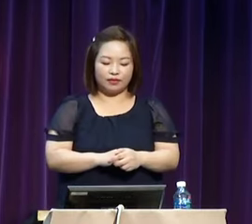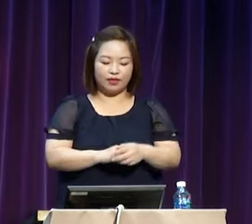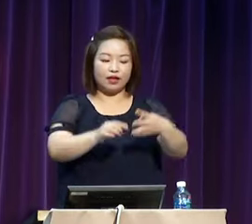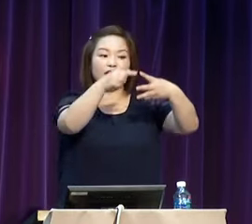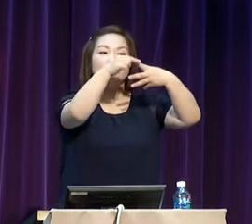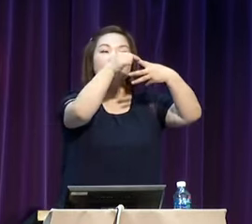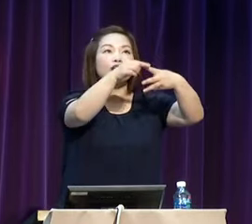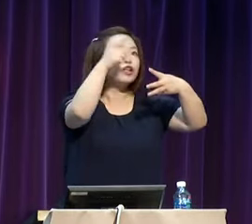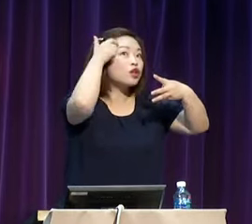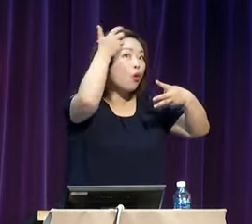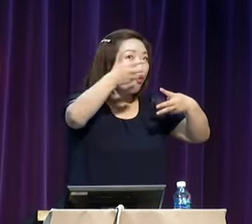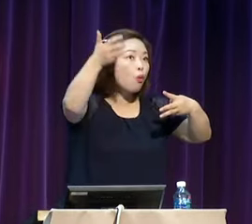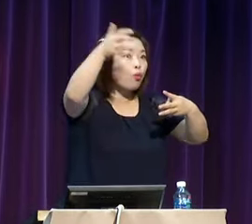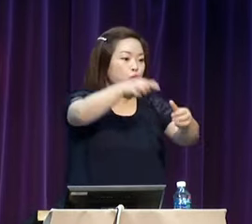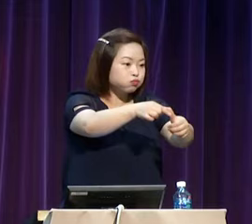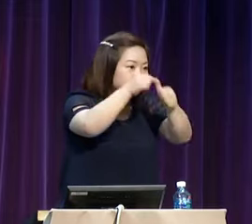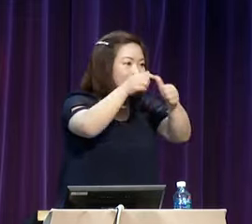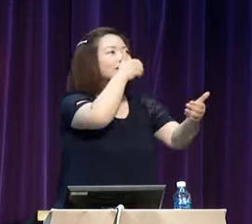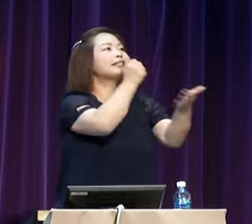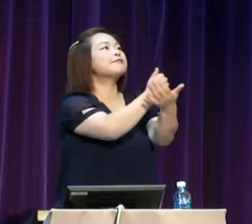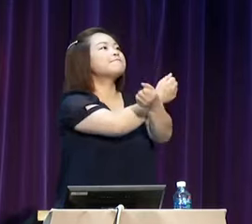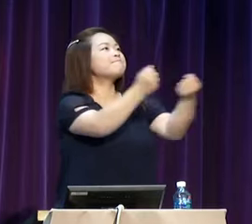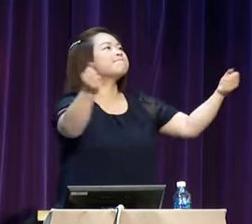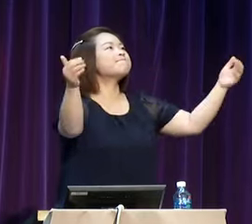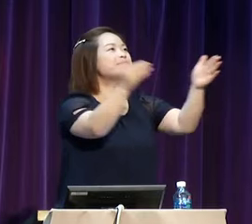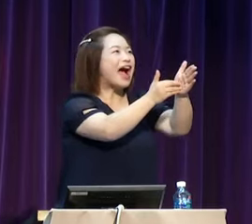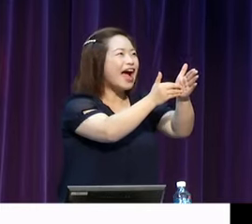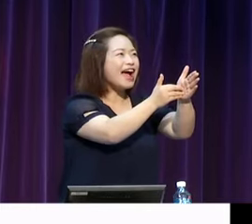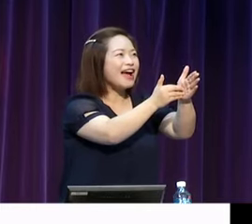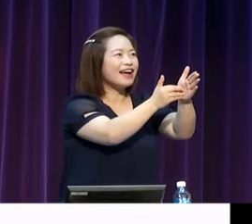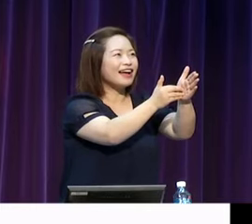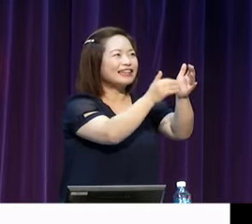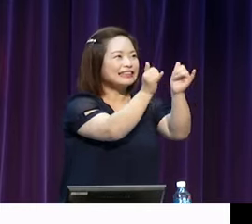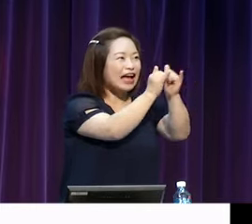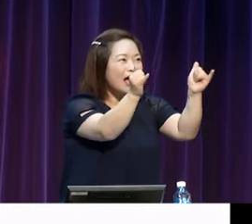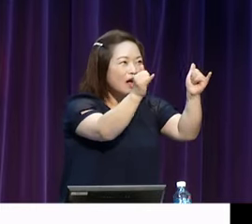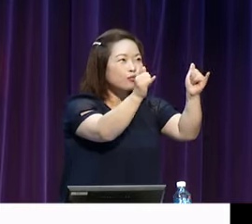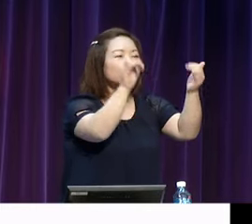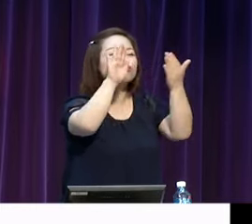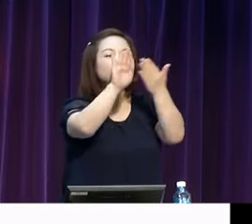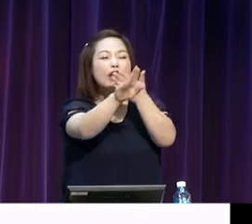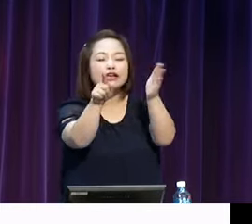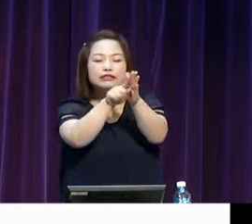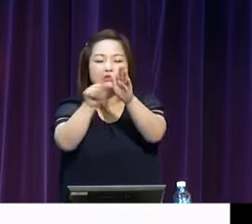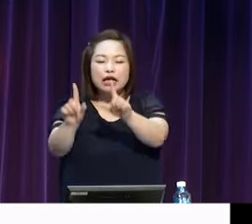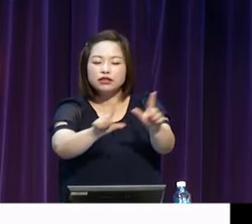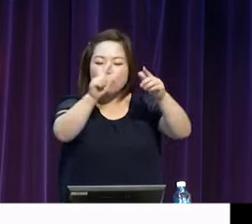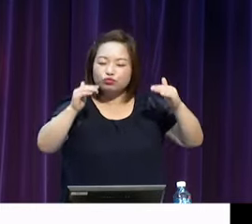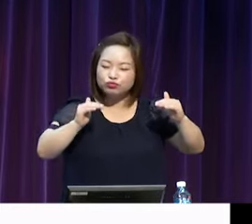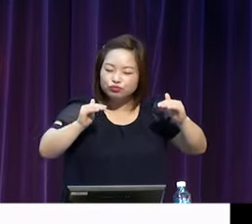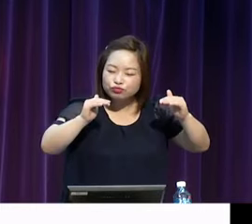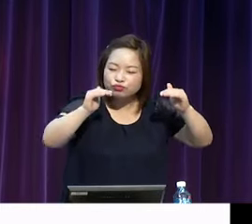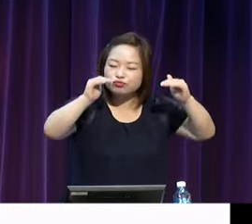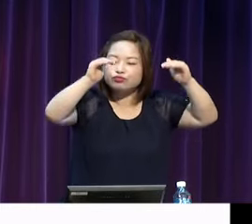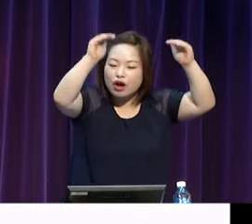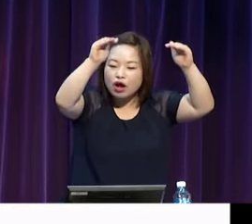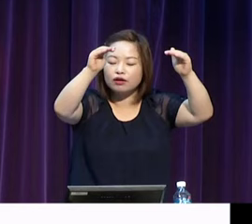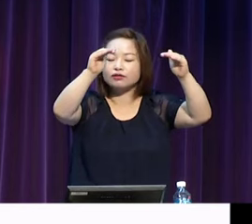사람은 아, 이렇게 되는구나 그것만 아시면 돼요. 그러면 여기 세 가지